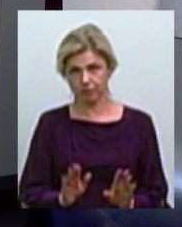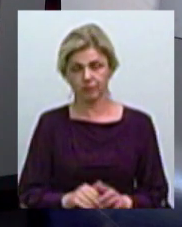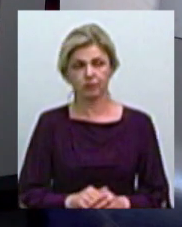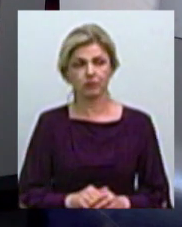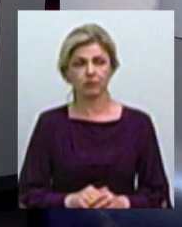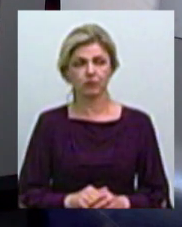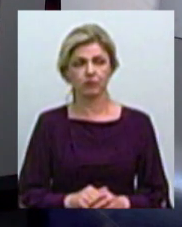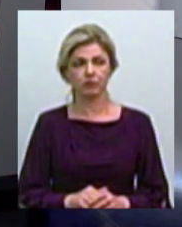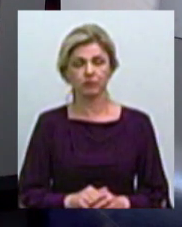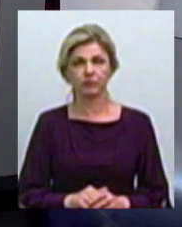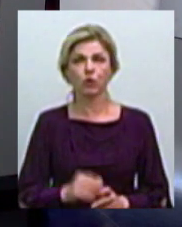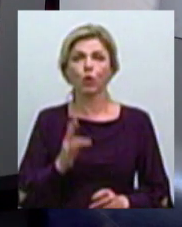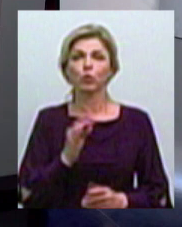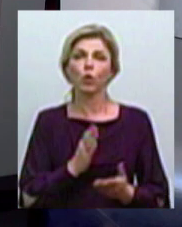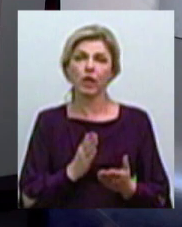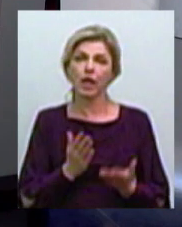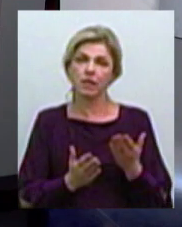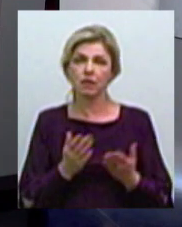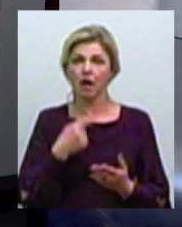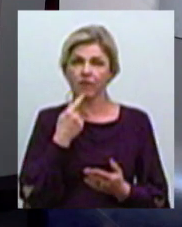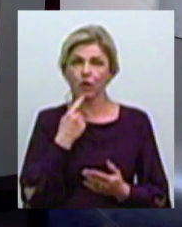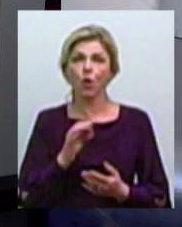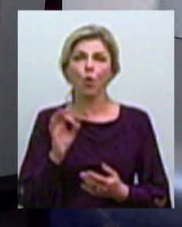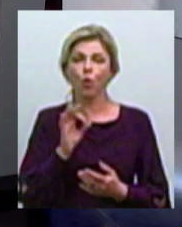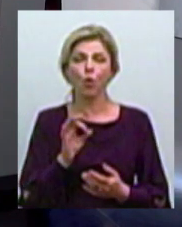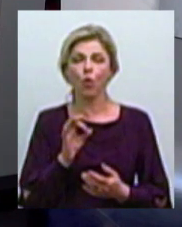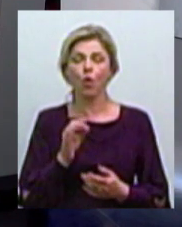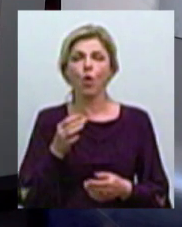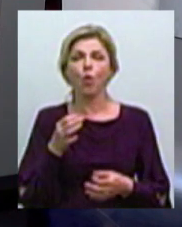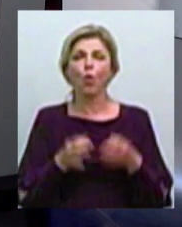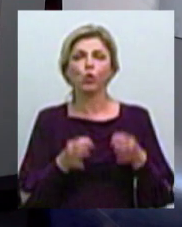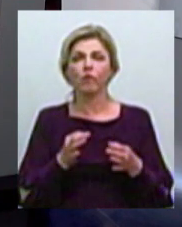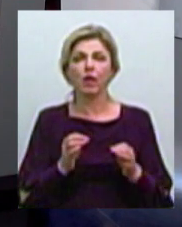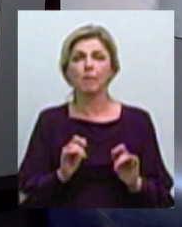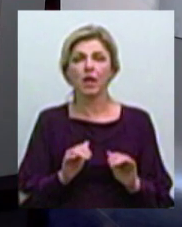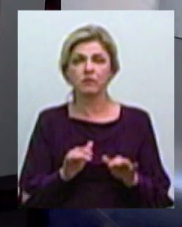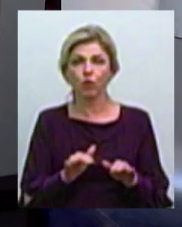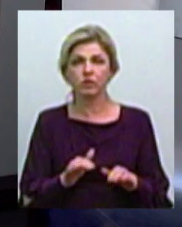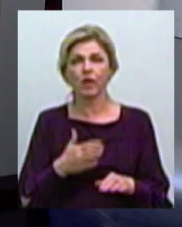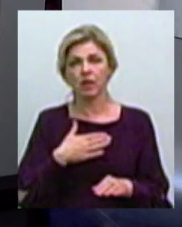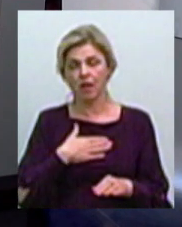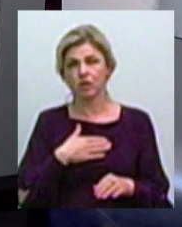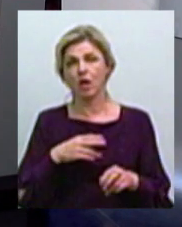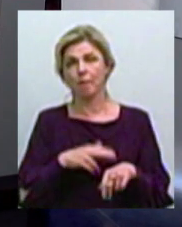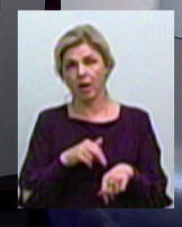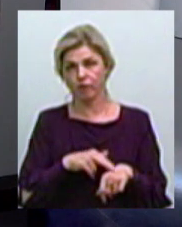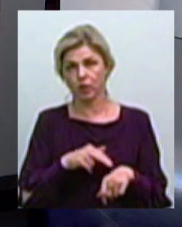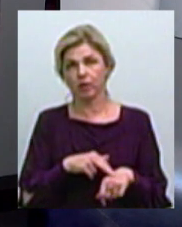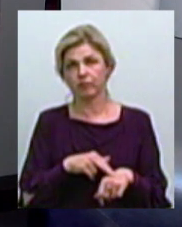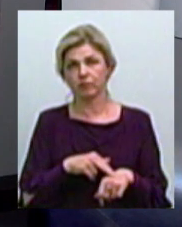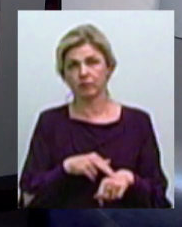Но якщо речь йде о, допустим, уголовному производстві, то есть наши правоохранители